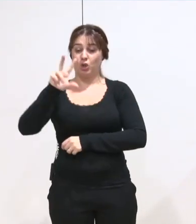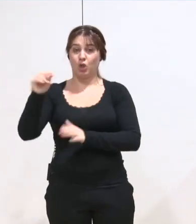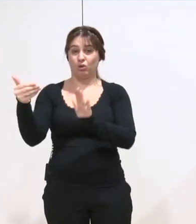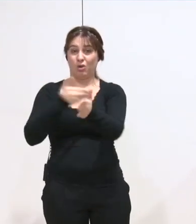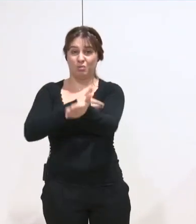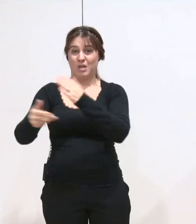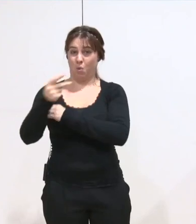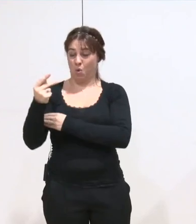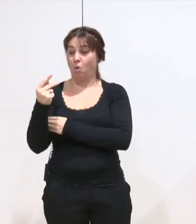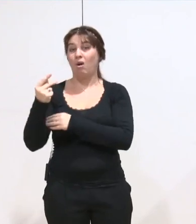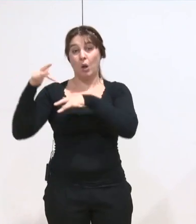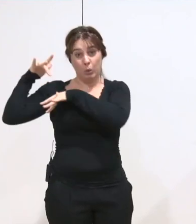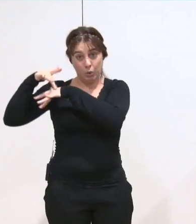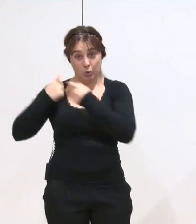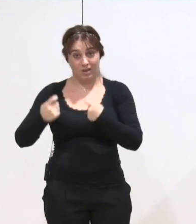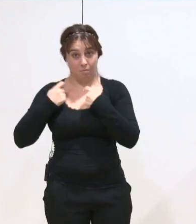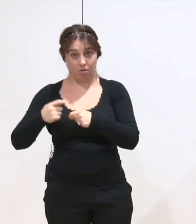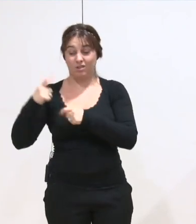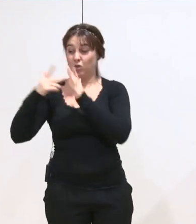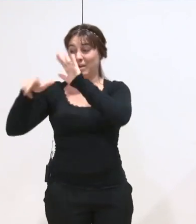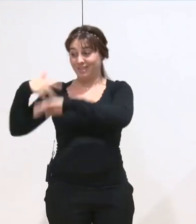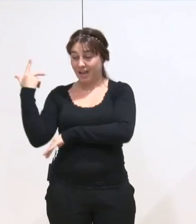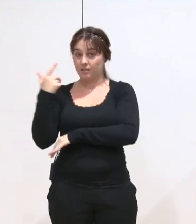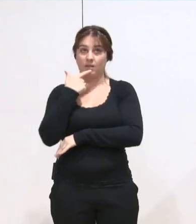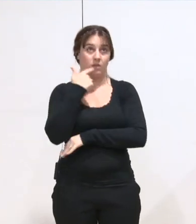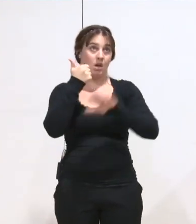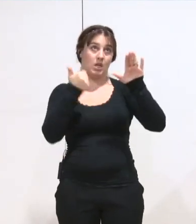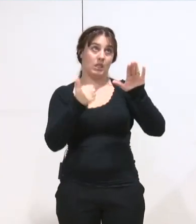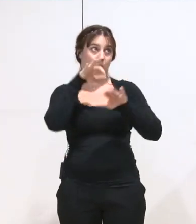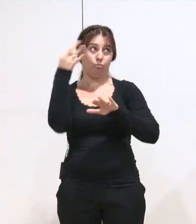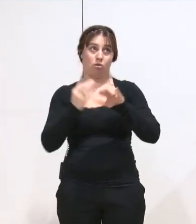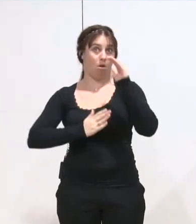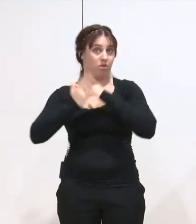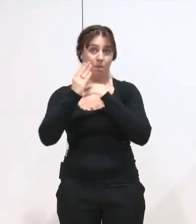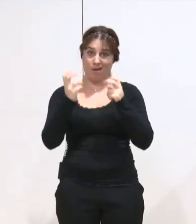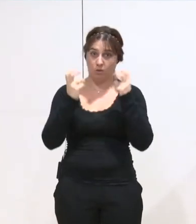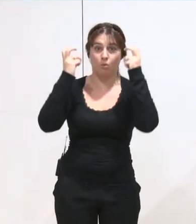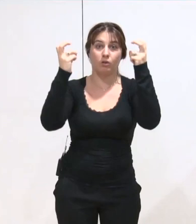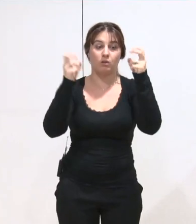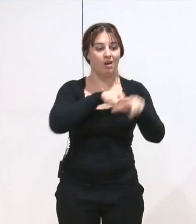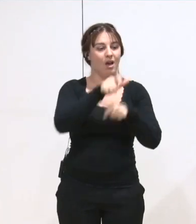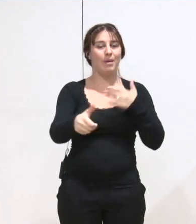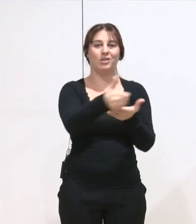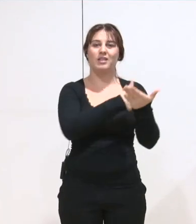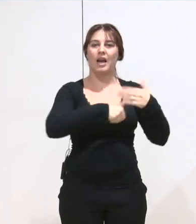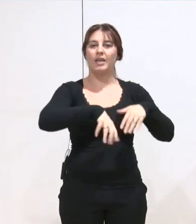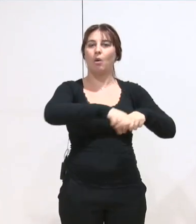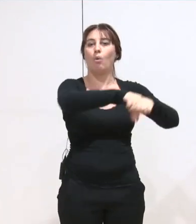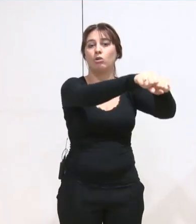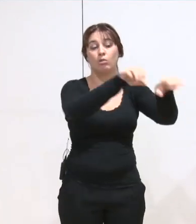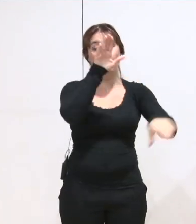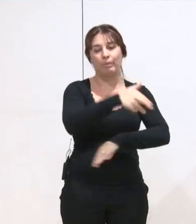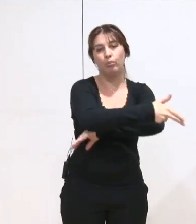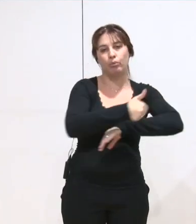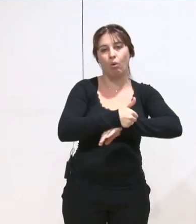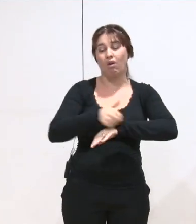en 2013, ça fait bien plus 8 millions, plus de 6% d'augmentation pour du personnel recruté d'ailleurs dans les bureaux essentiellement et pas